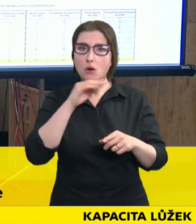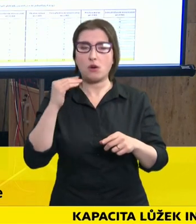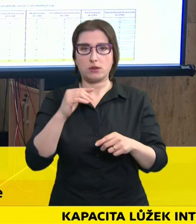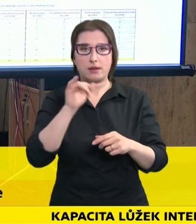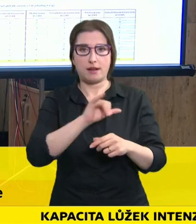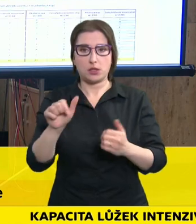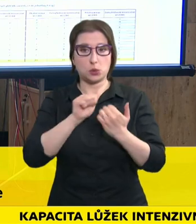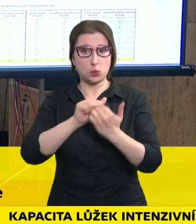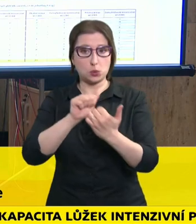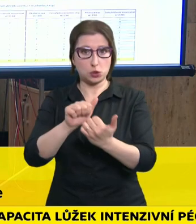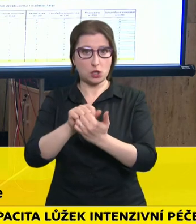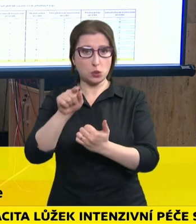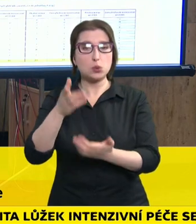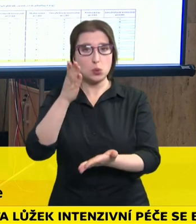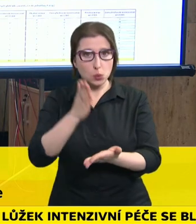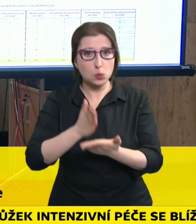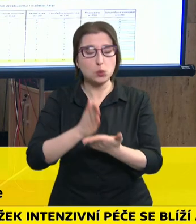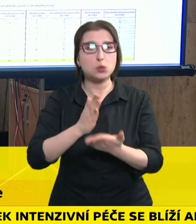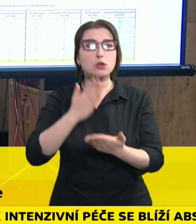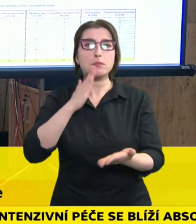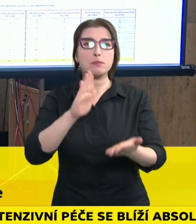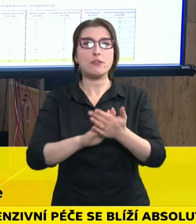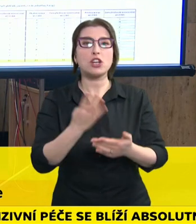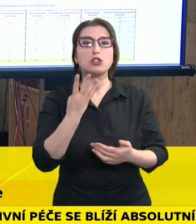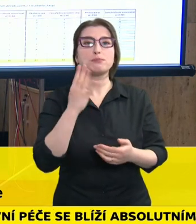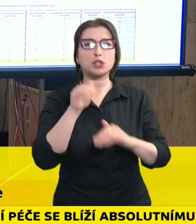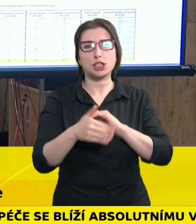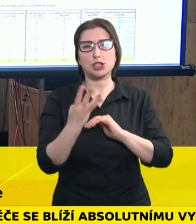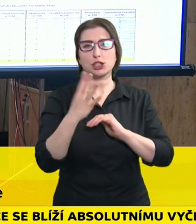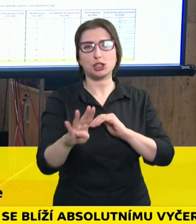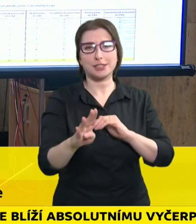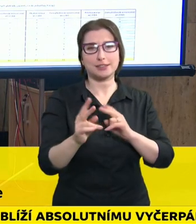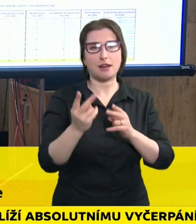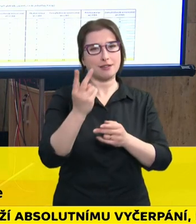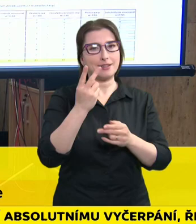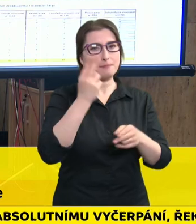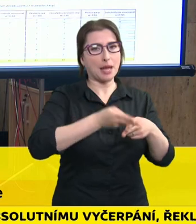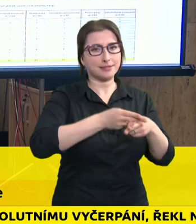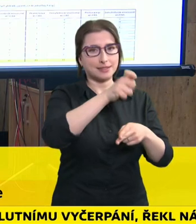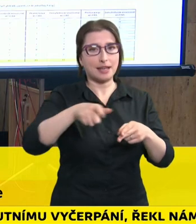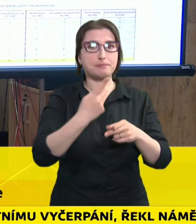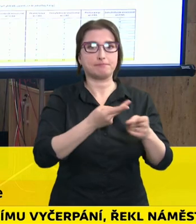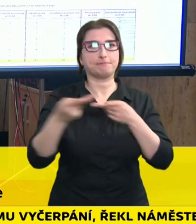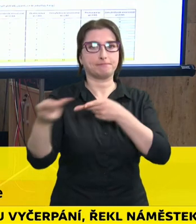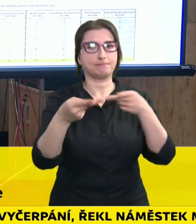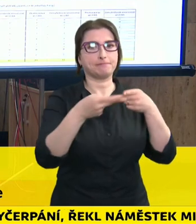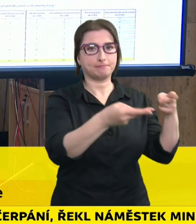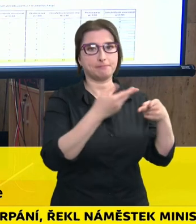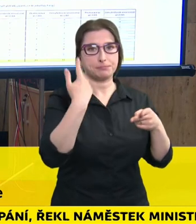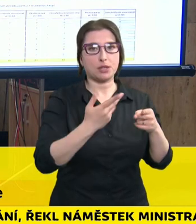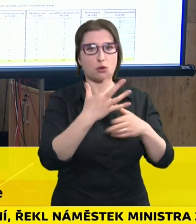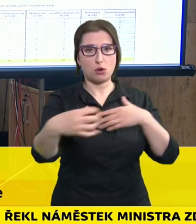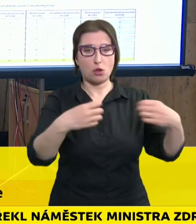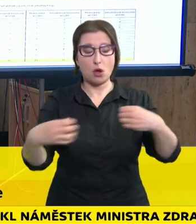tak realizovali jsme 400 transportů. Tady vidíte detaily, že dominantní čísla, odkud